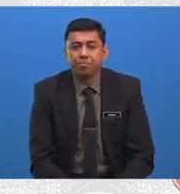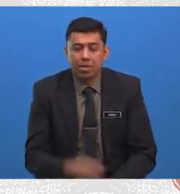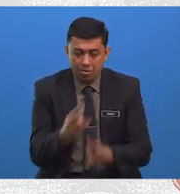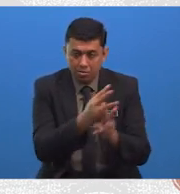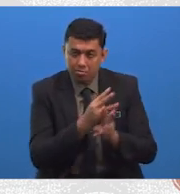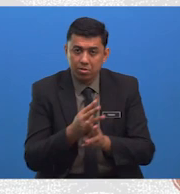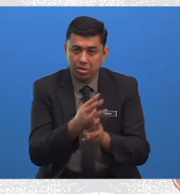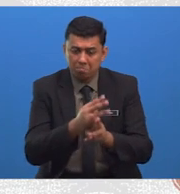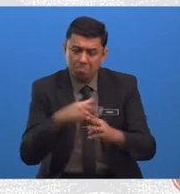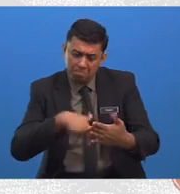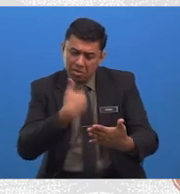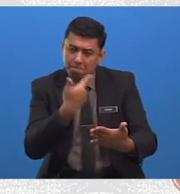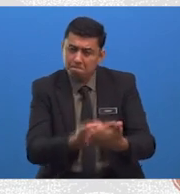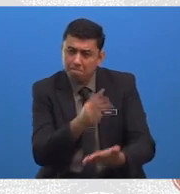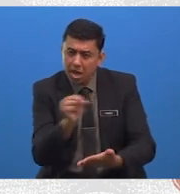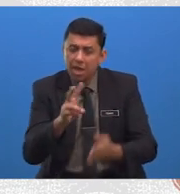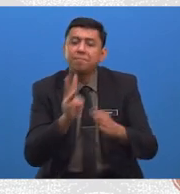mengawal limpahan air,